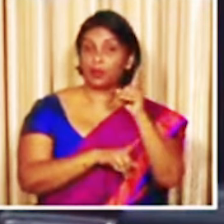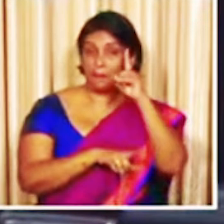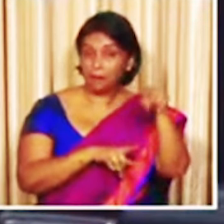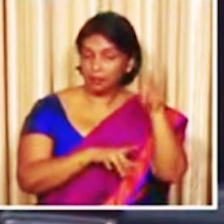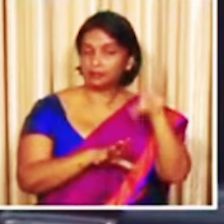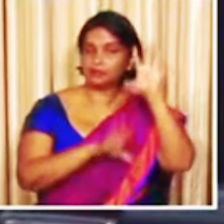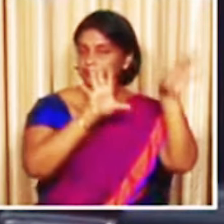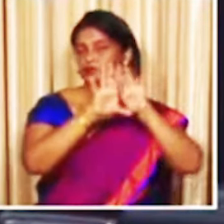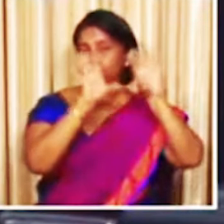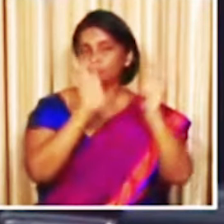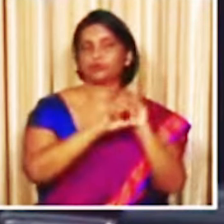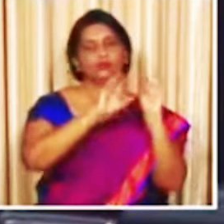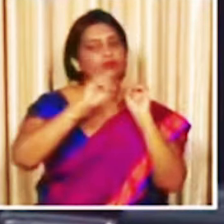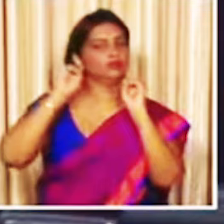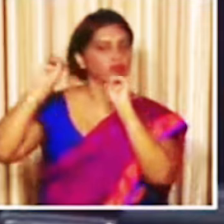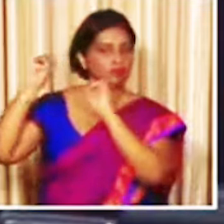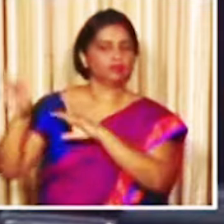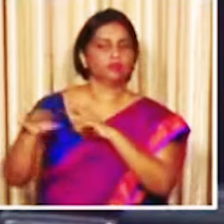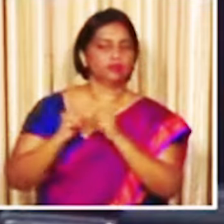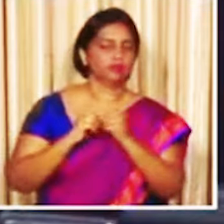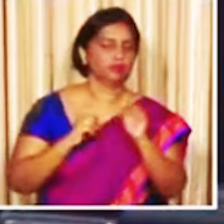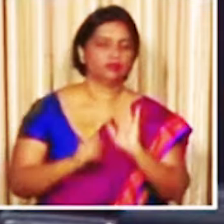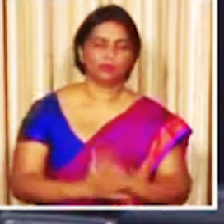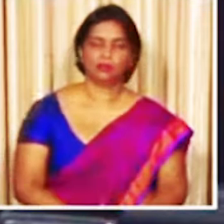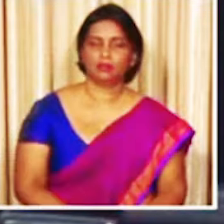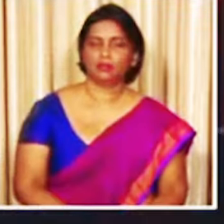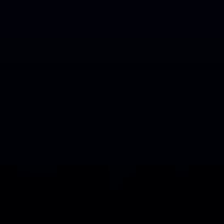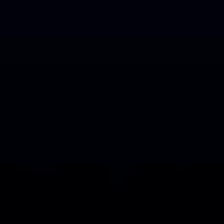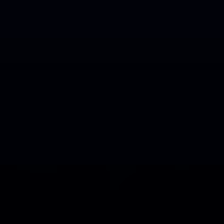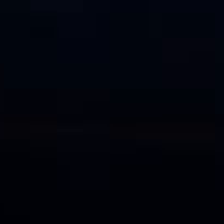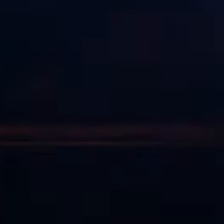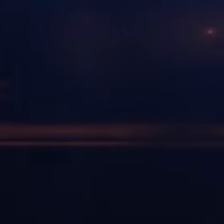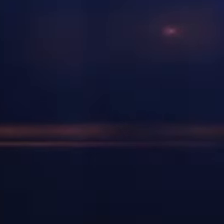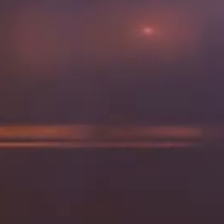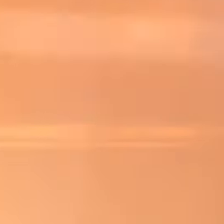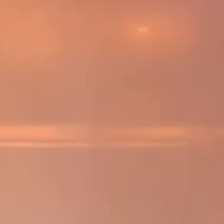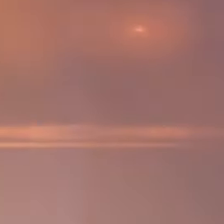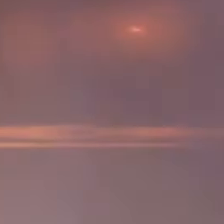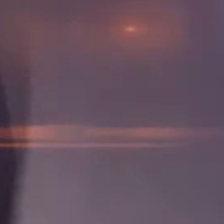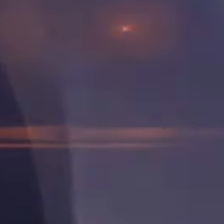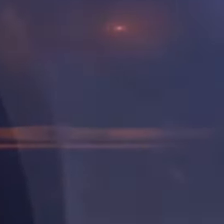වරදකරුවන් වෙච්ච සියලු දෙනා ස්ථානයට ගෙනියන්න අපි වැඩ කටයුතු. බොහොම ස්තුතියි.